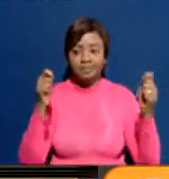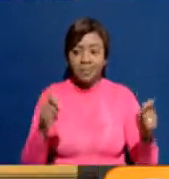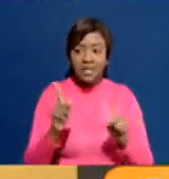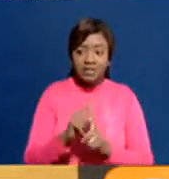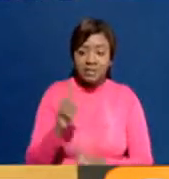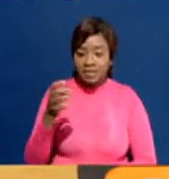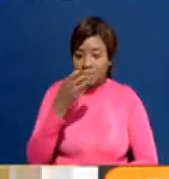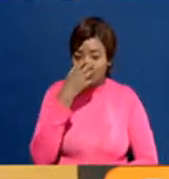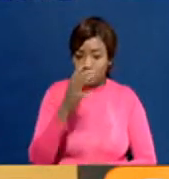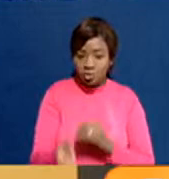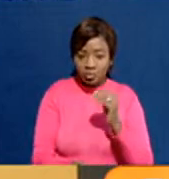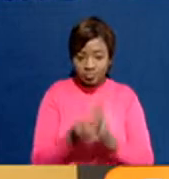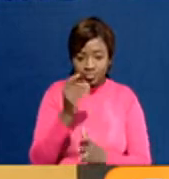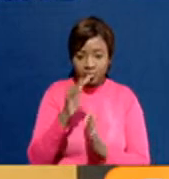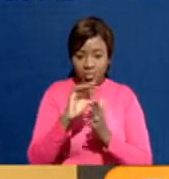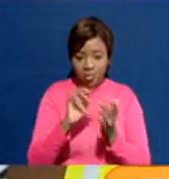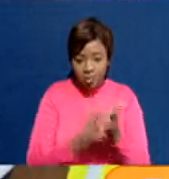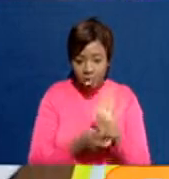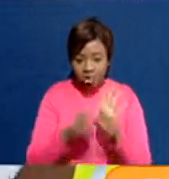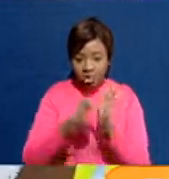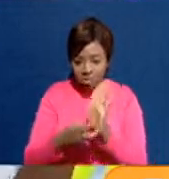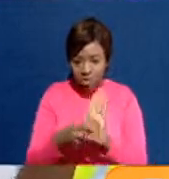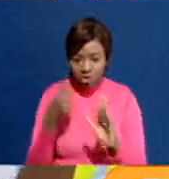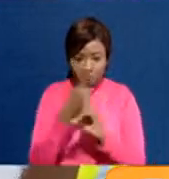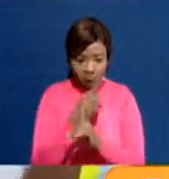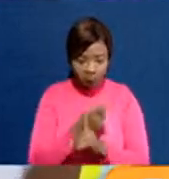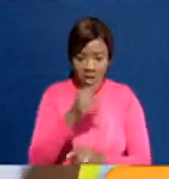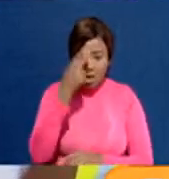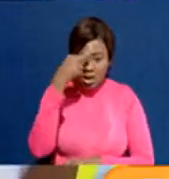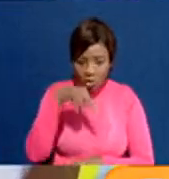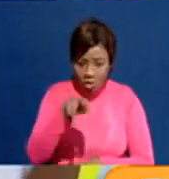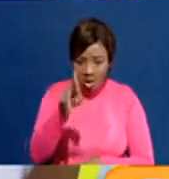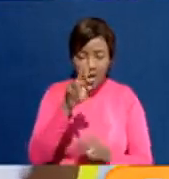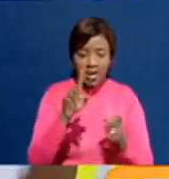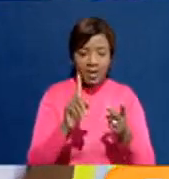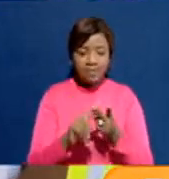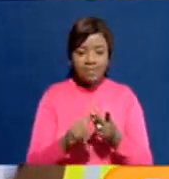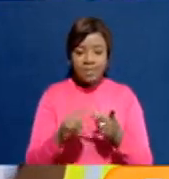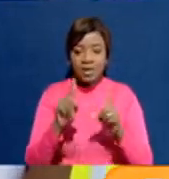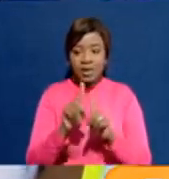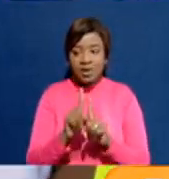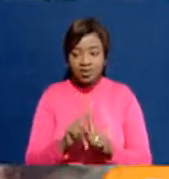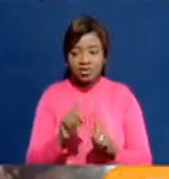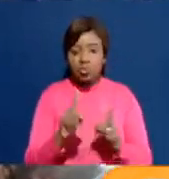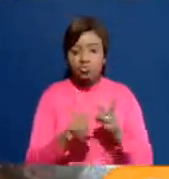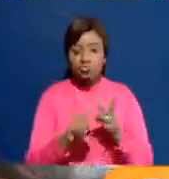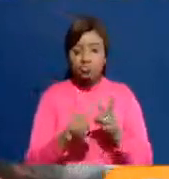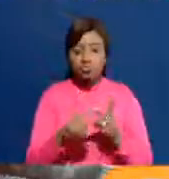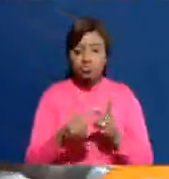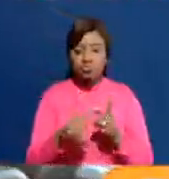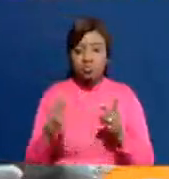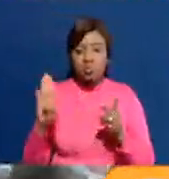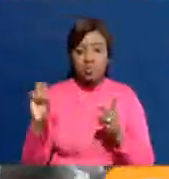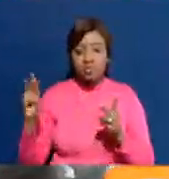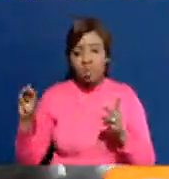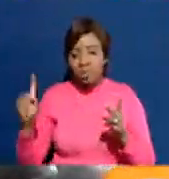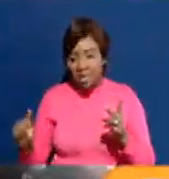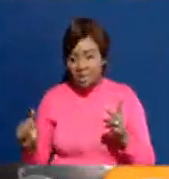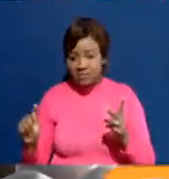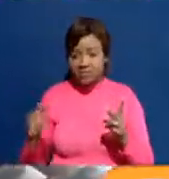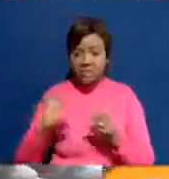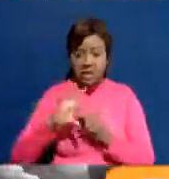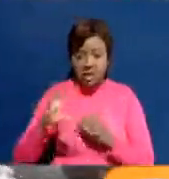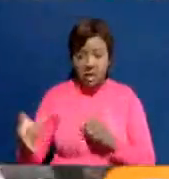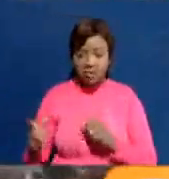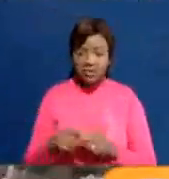alizindua miradi ya kuboresha barabara kadhaa katika eneo la Rongai, kaunti ya Kajiado, kabla ya kuelekea kaunti ya Bomet kwa